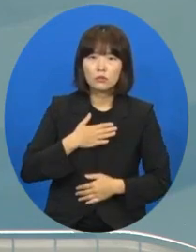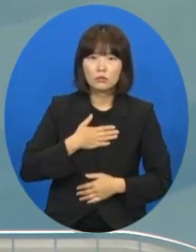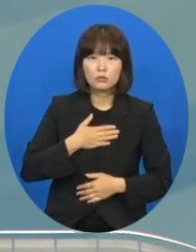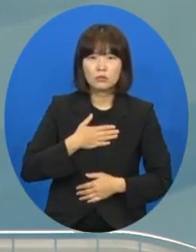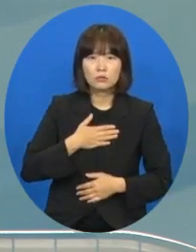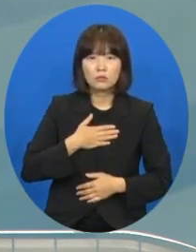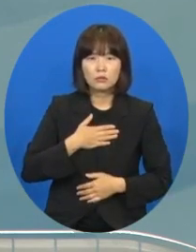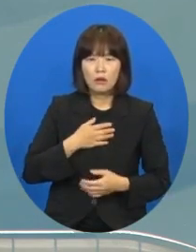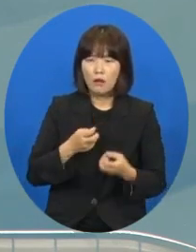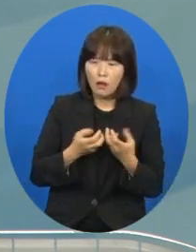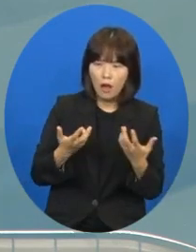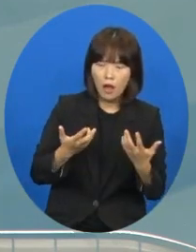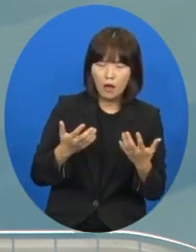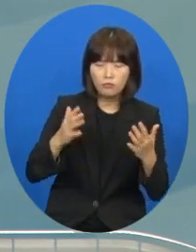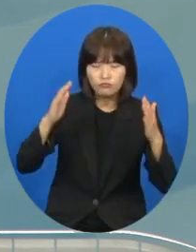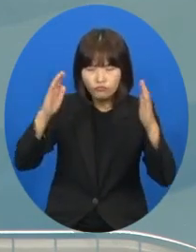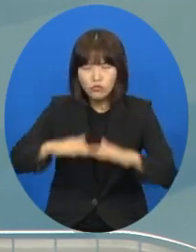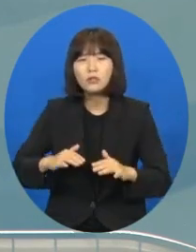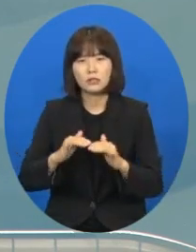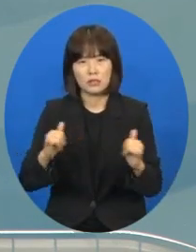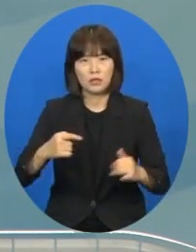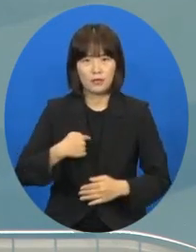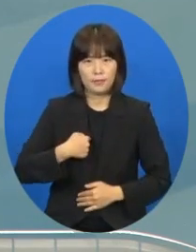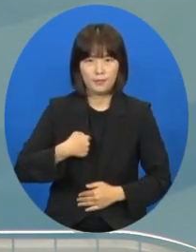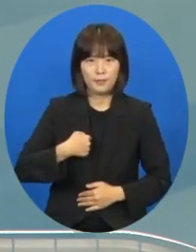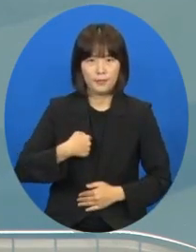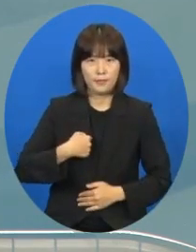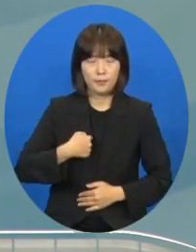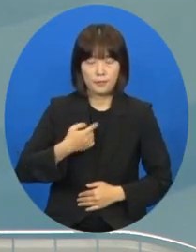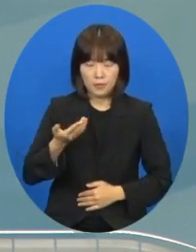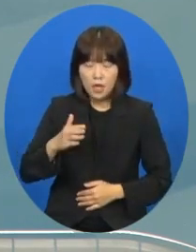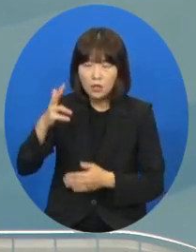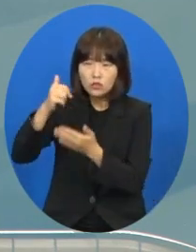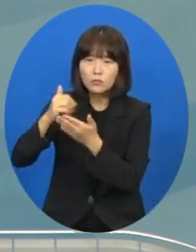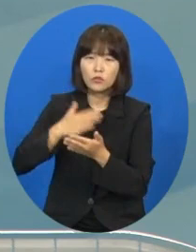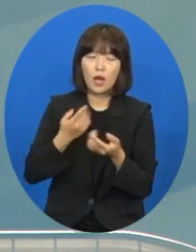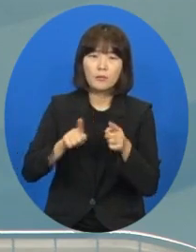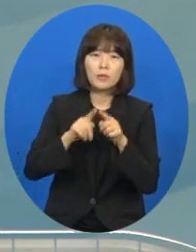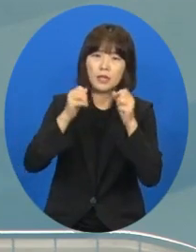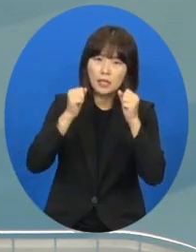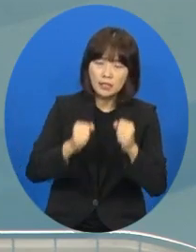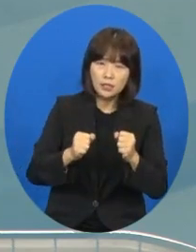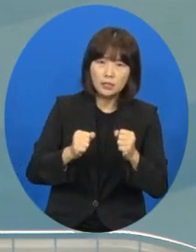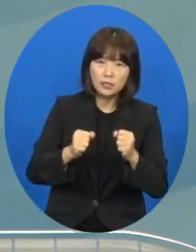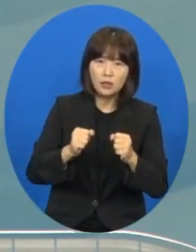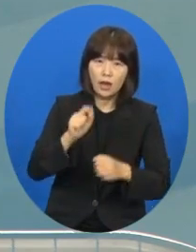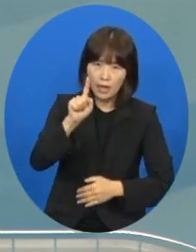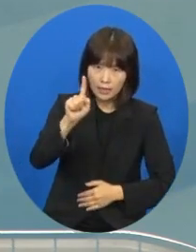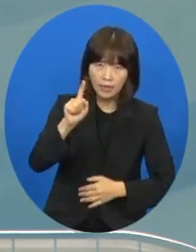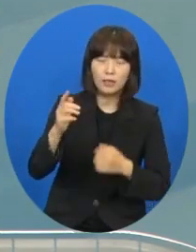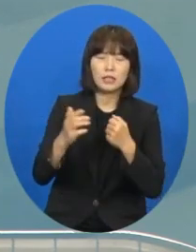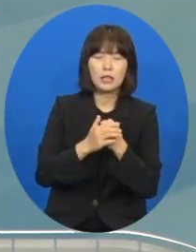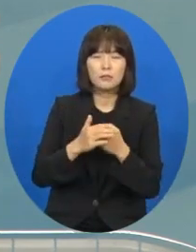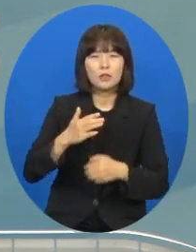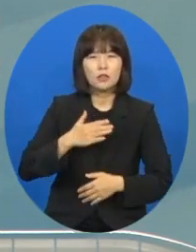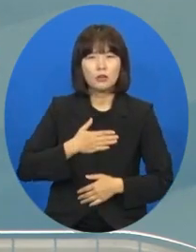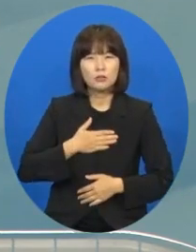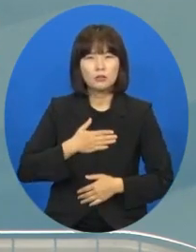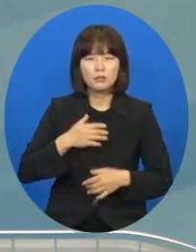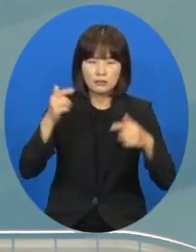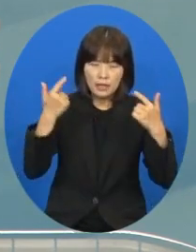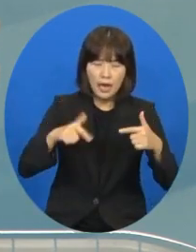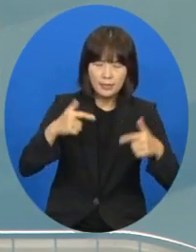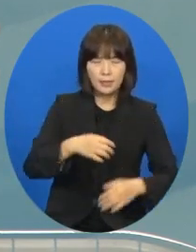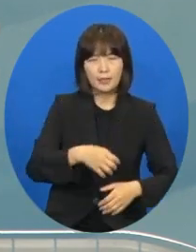없이 무너질 사람. 그러나 주님이 저와 함께 계신다는 그거 하나 때문에 저는 어느 순간에도